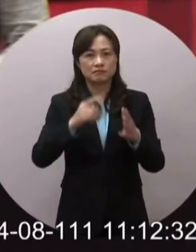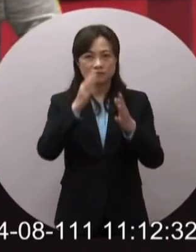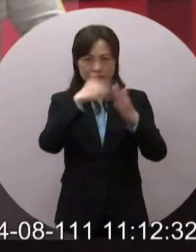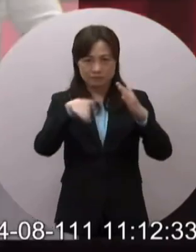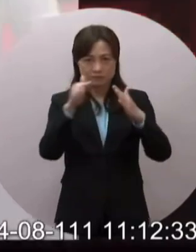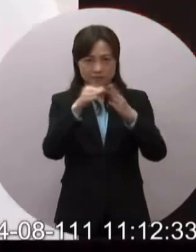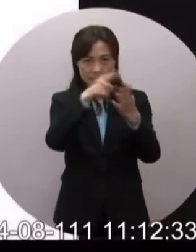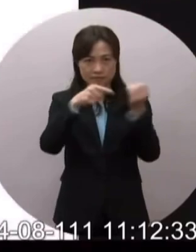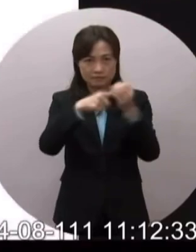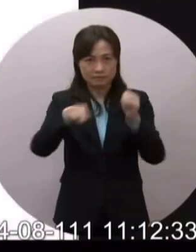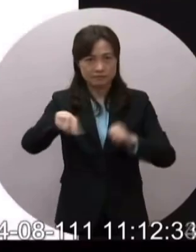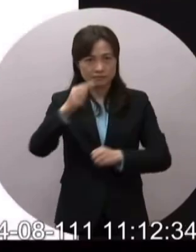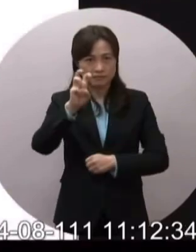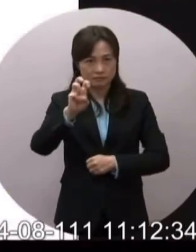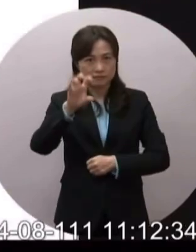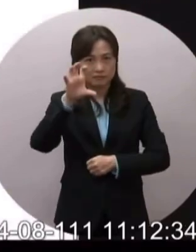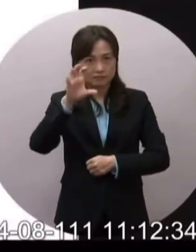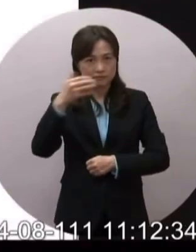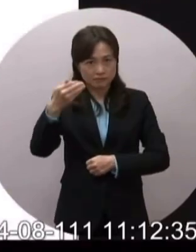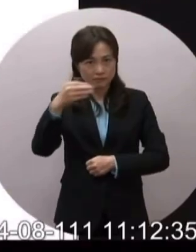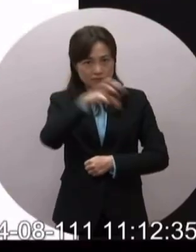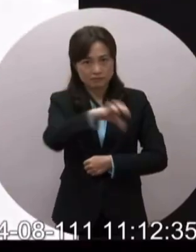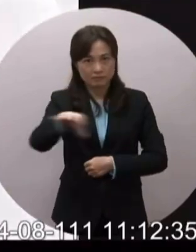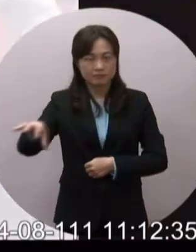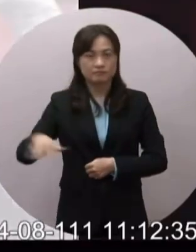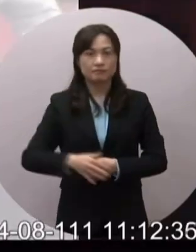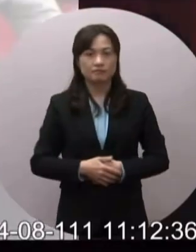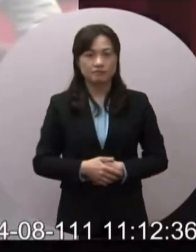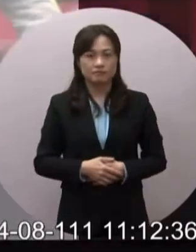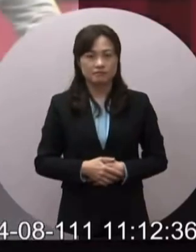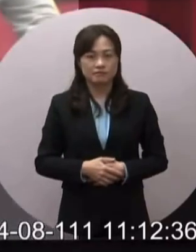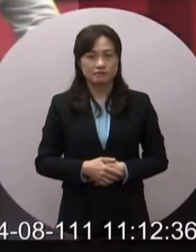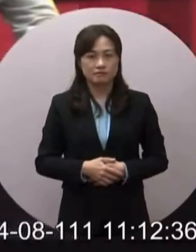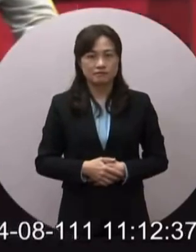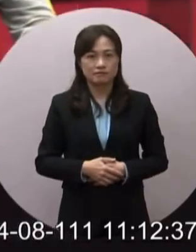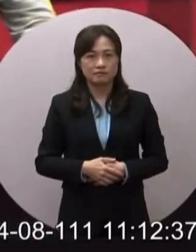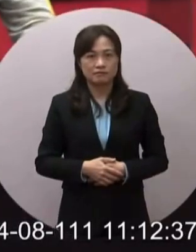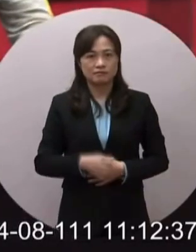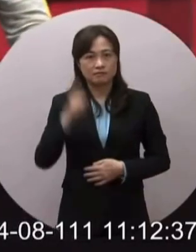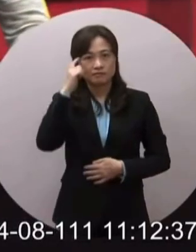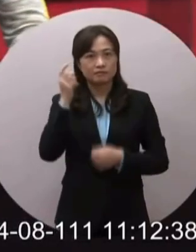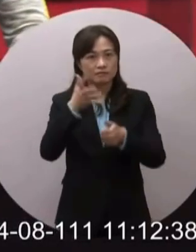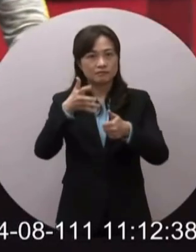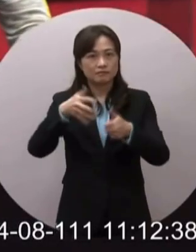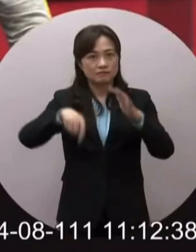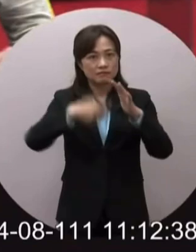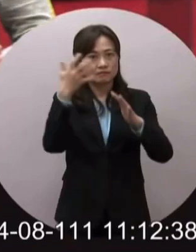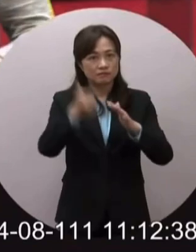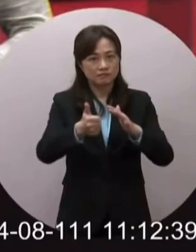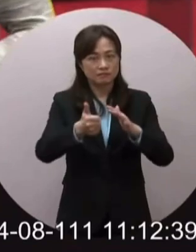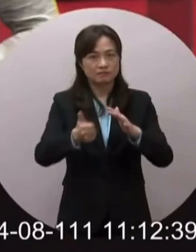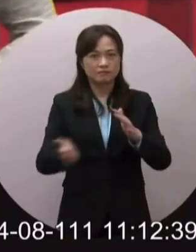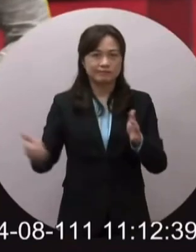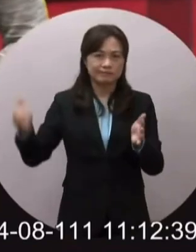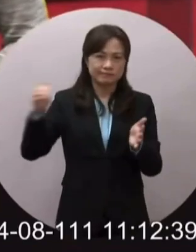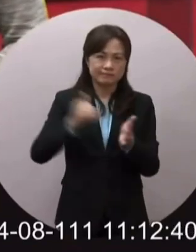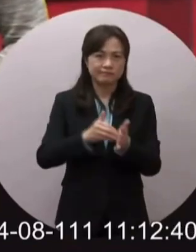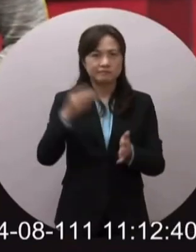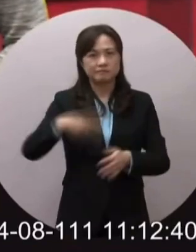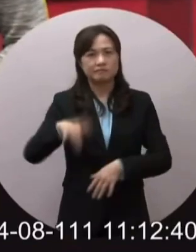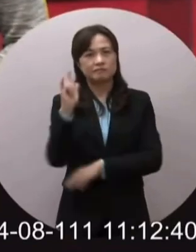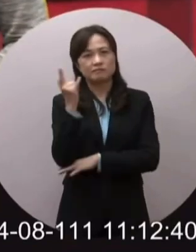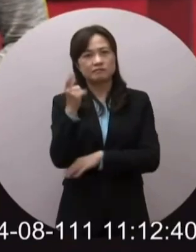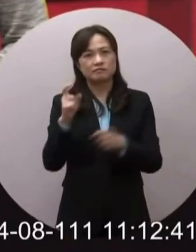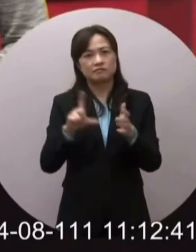把全部的不同学程列出来，它的校数是多少？所以，能不能请问一下院长，到底咱该担哪顾了